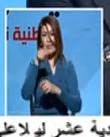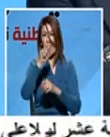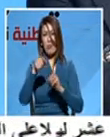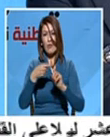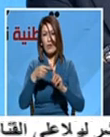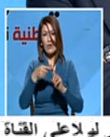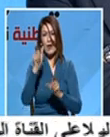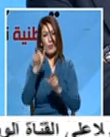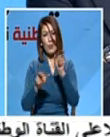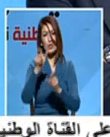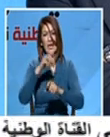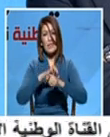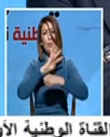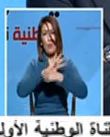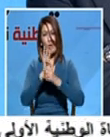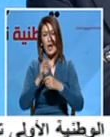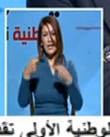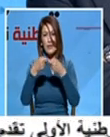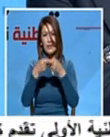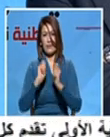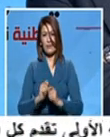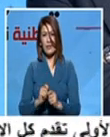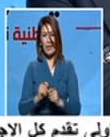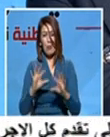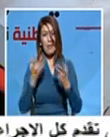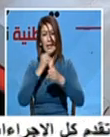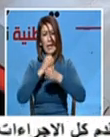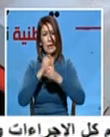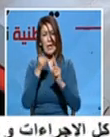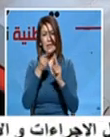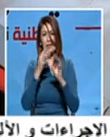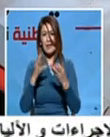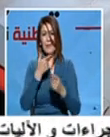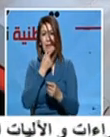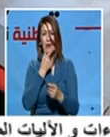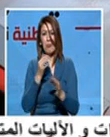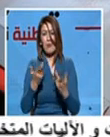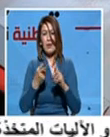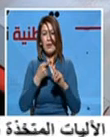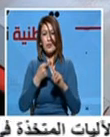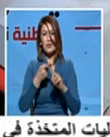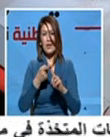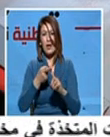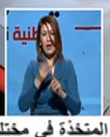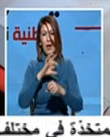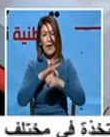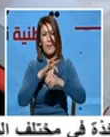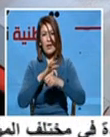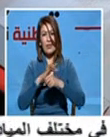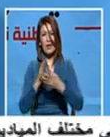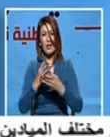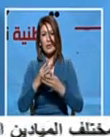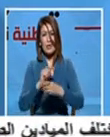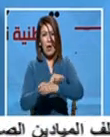الاخرين كوفيد. وقت نحكيوا على الخدمات الاساسيه، انت صحيح حبيت على الامراض المزمنه كما اللي عنده